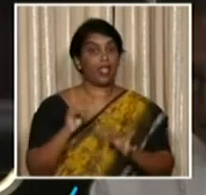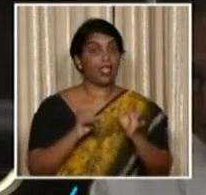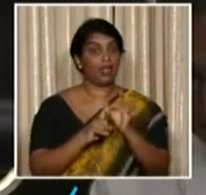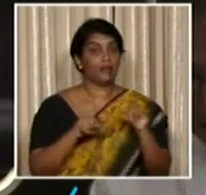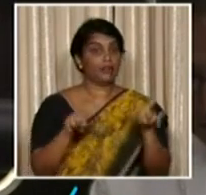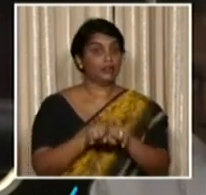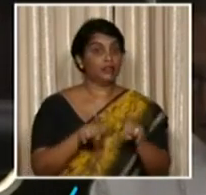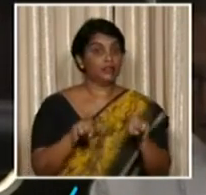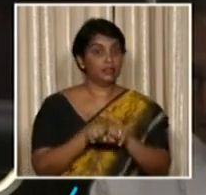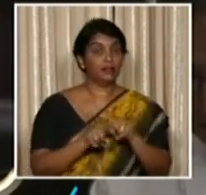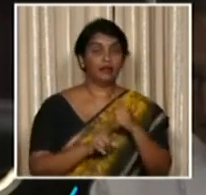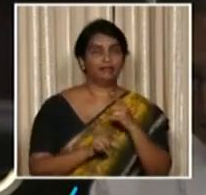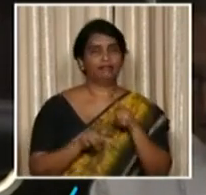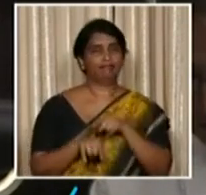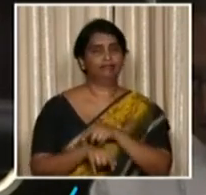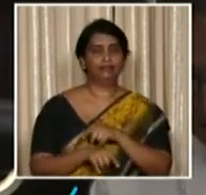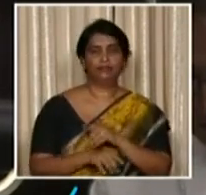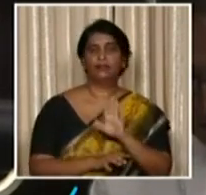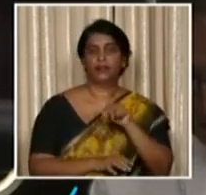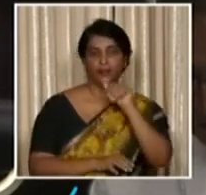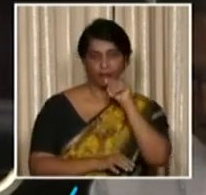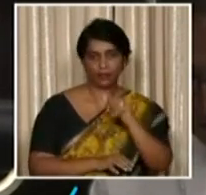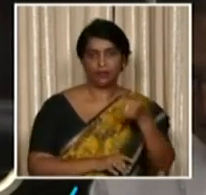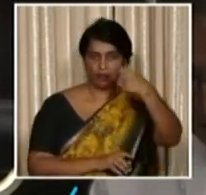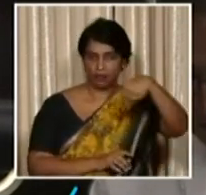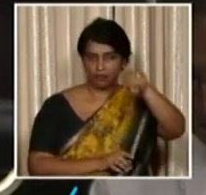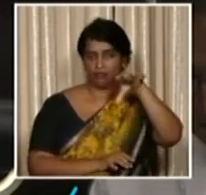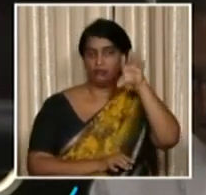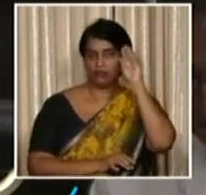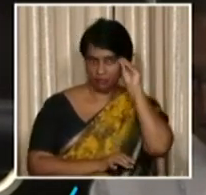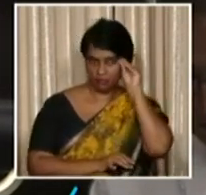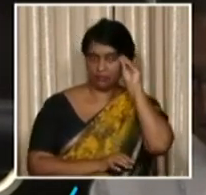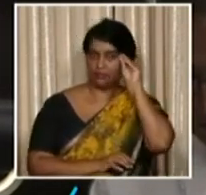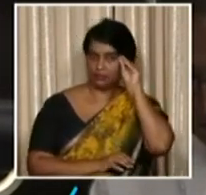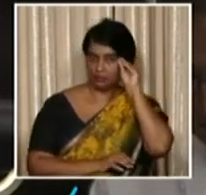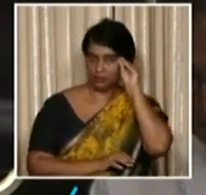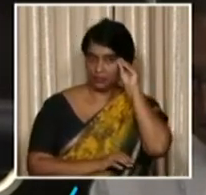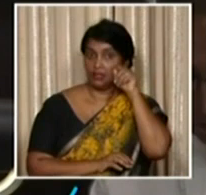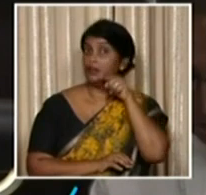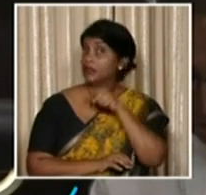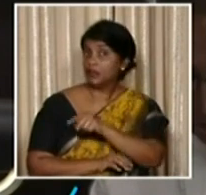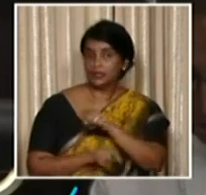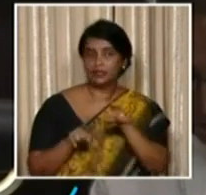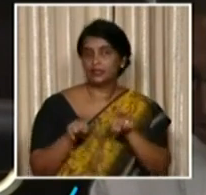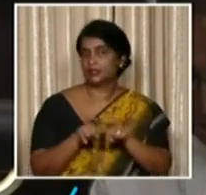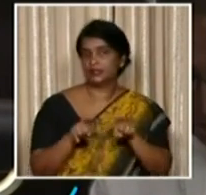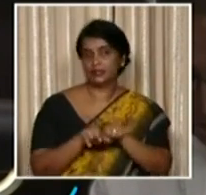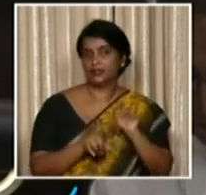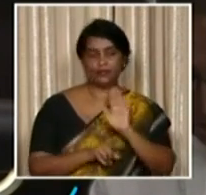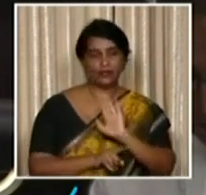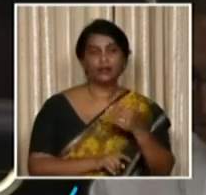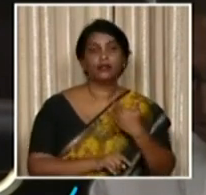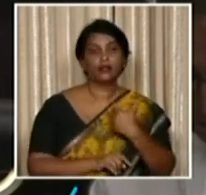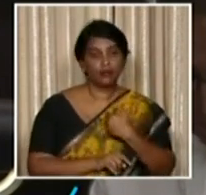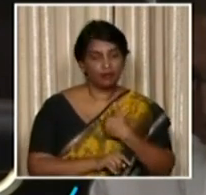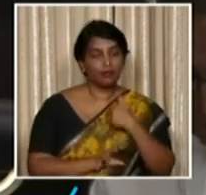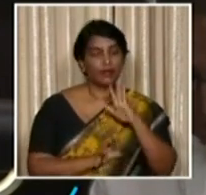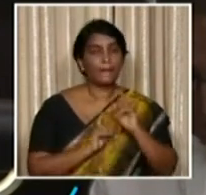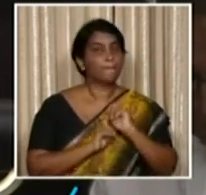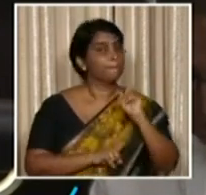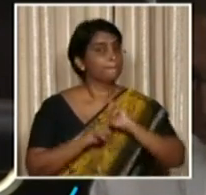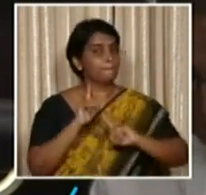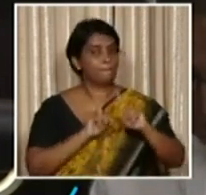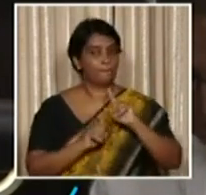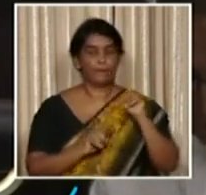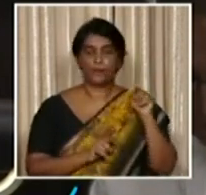දෙයක් කියලා. හැබැයි මයිතන කට්ටිය කවුරුත් දැනගන්න ඕනේ ඒක එහෙම නෙමේ. අපිට තියෙන්නේ මේ